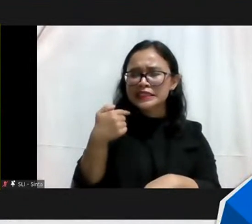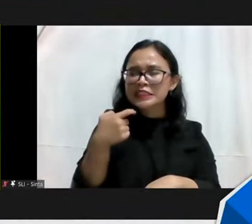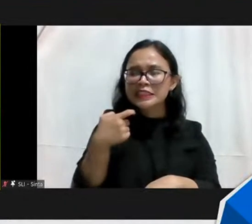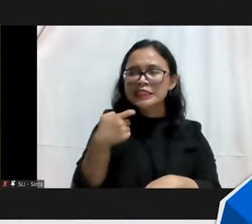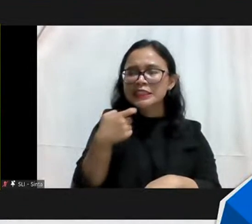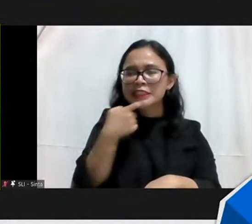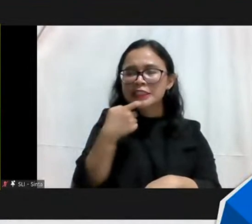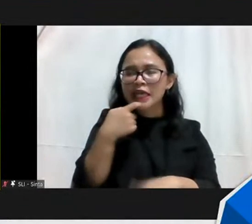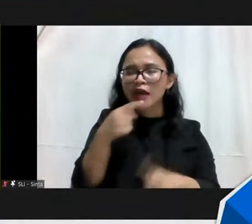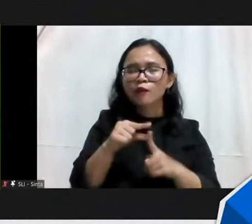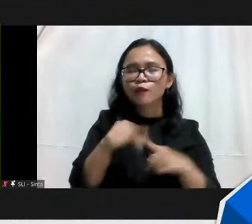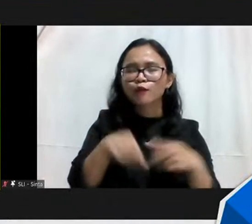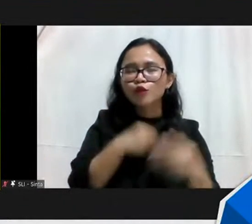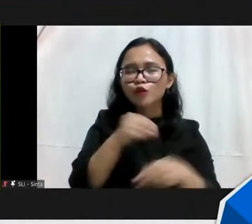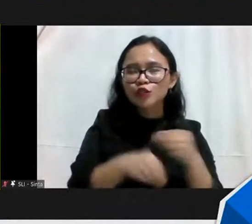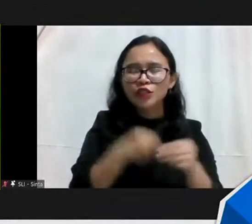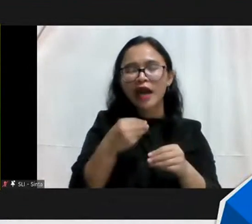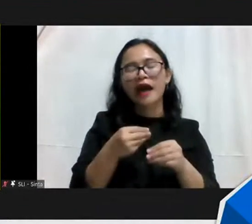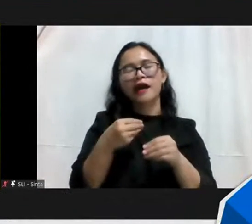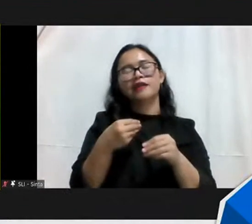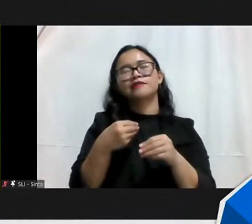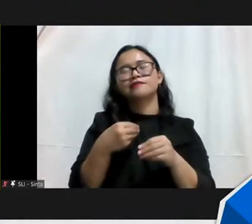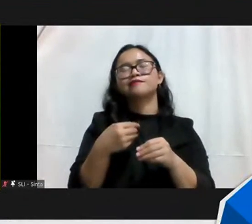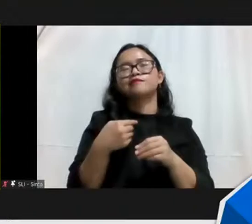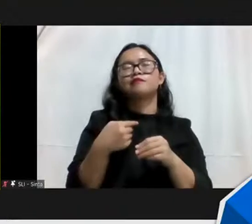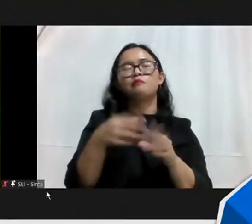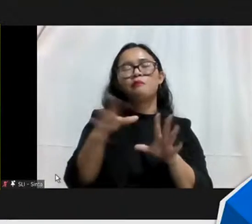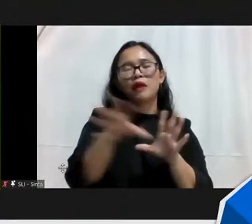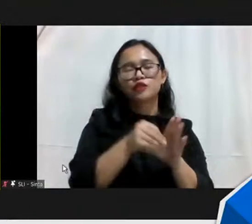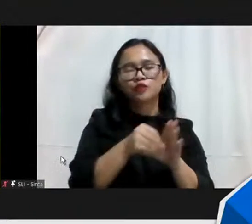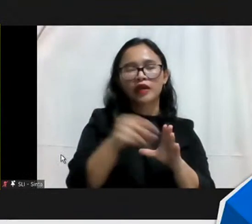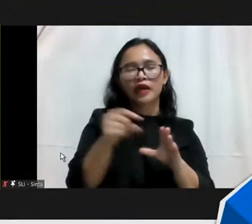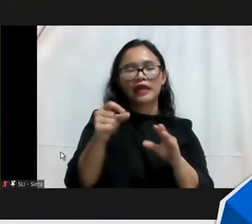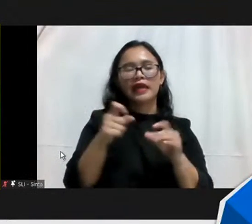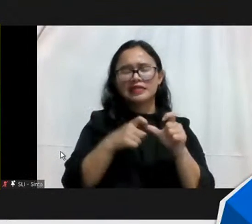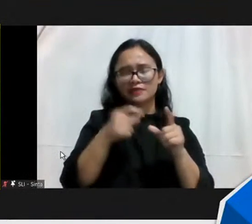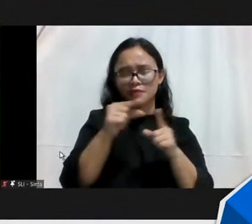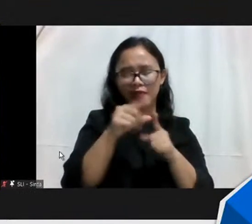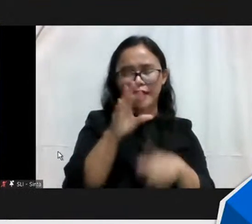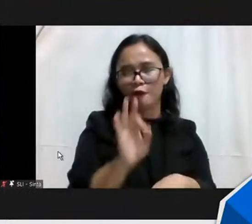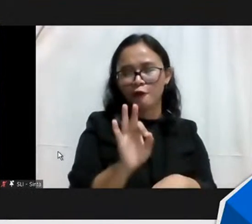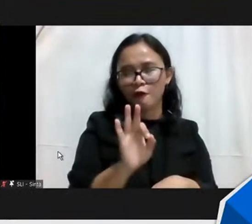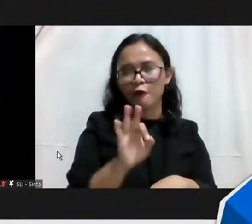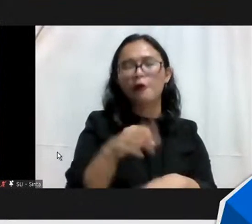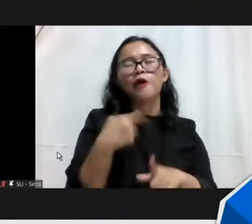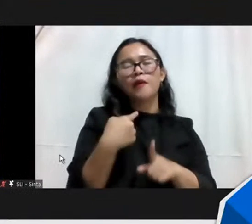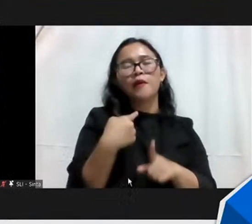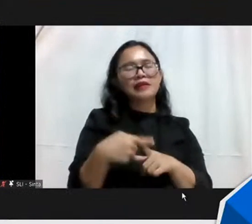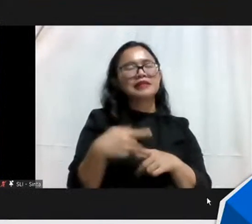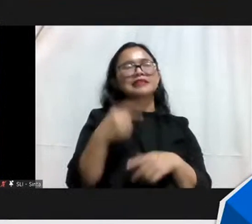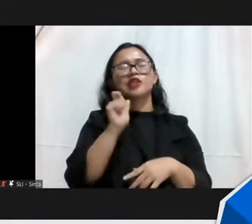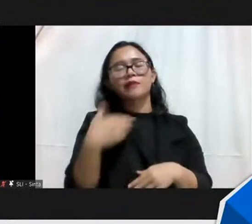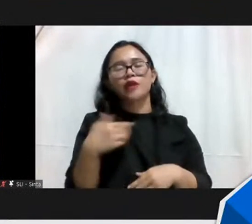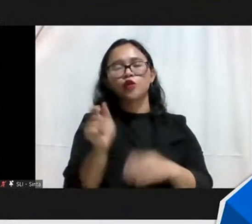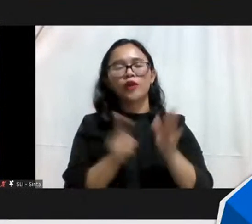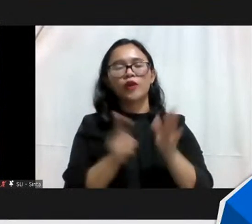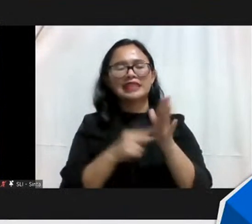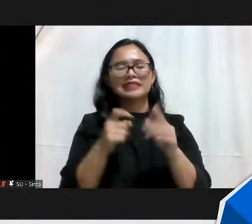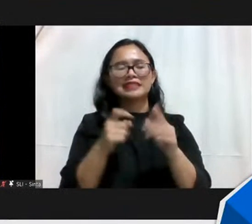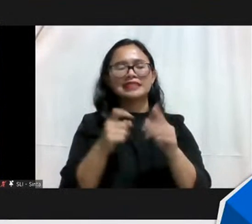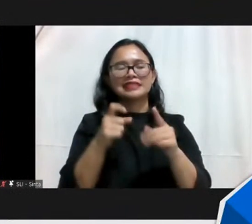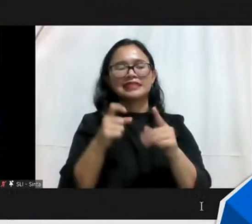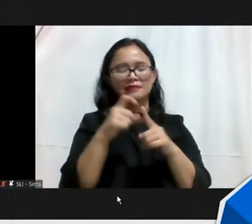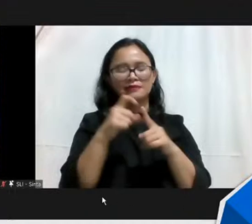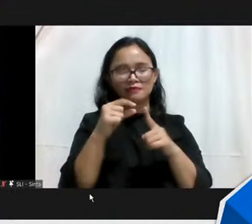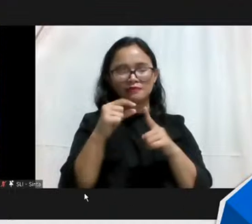perusahaan bernaung di bawah sistem sertifikasi rspo itu eh tentang bagaimana unpis di rspo kebetulan Elsam